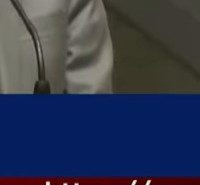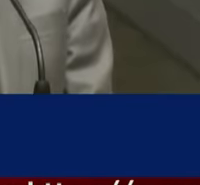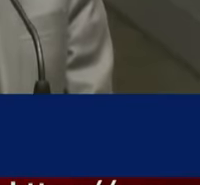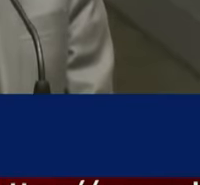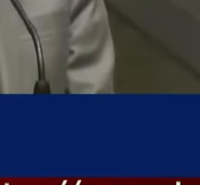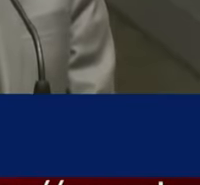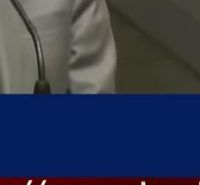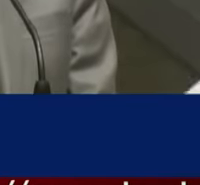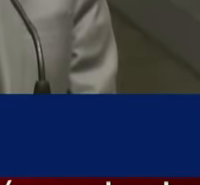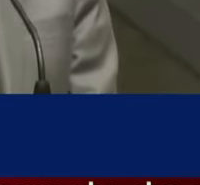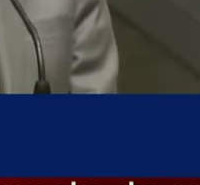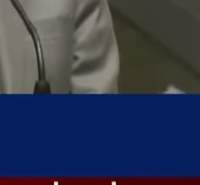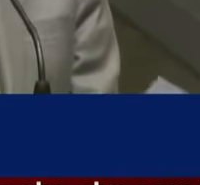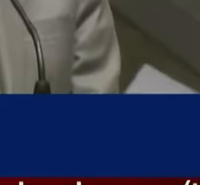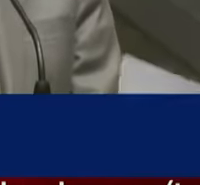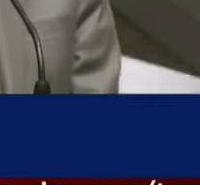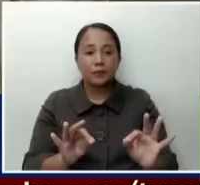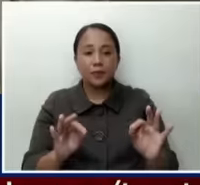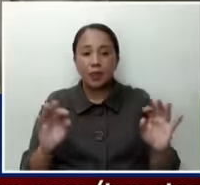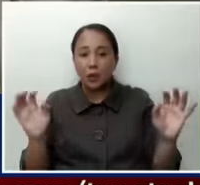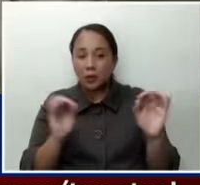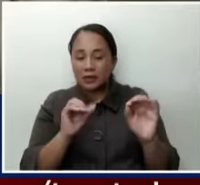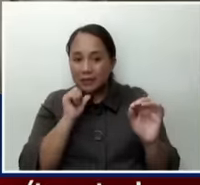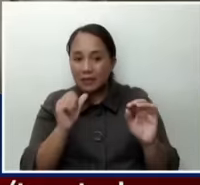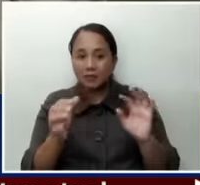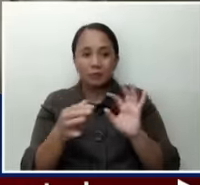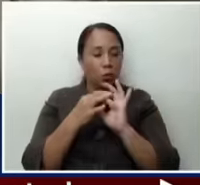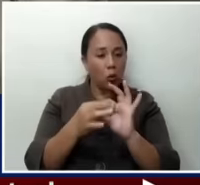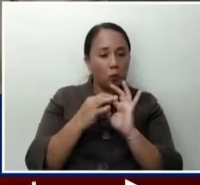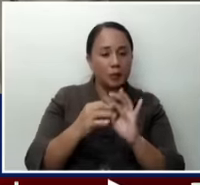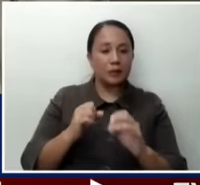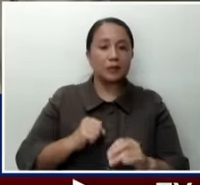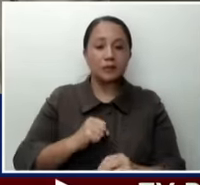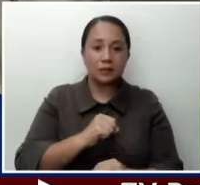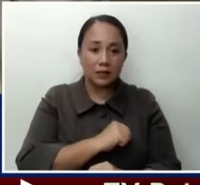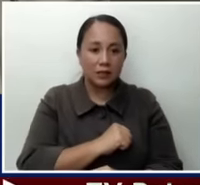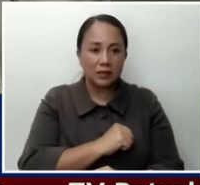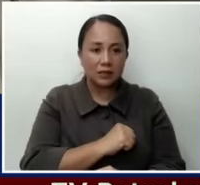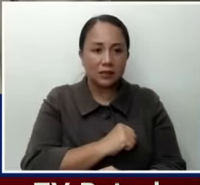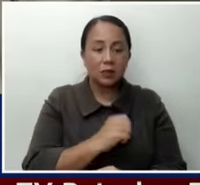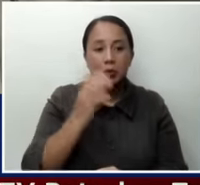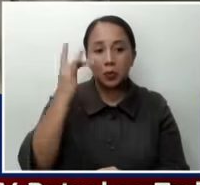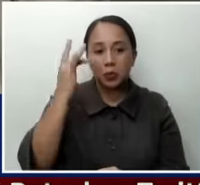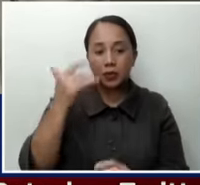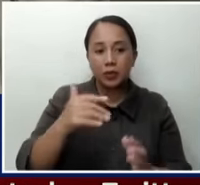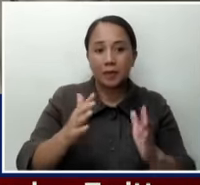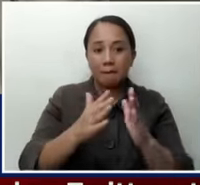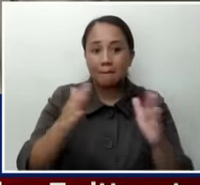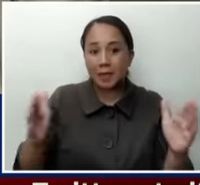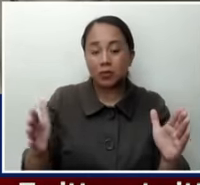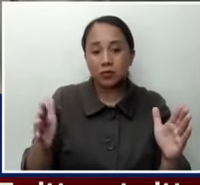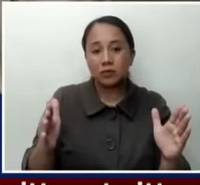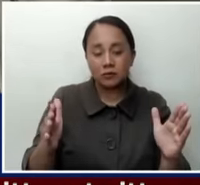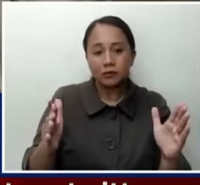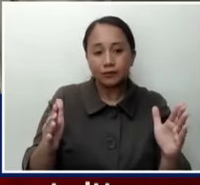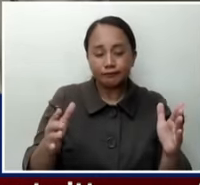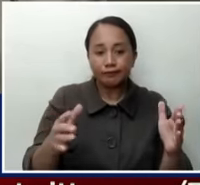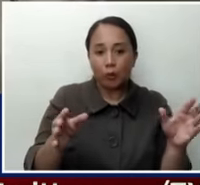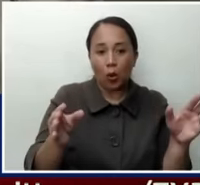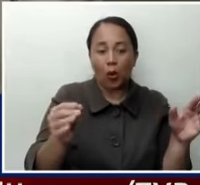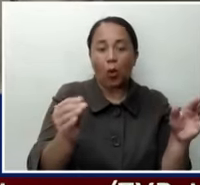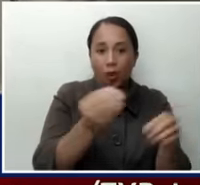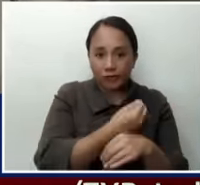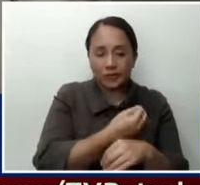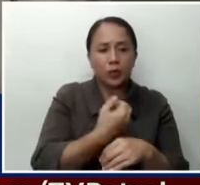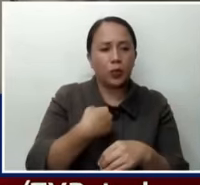hindi talaga mag-cooperate ang Senate, then because you are the bigger house and we have